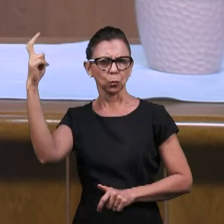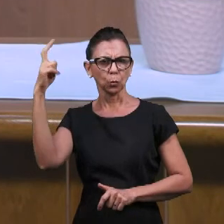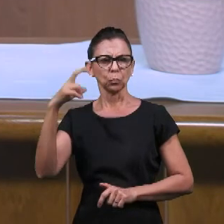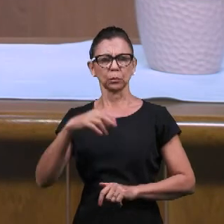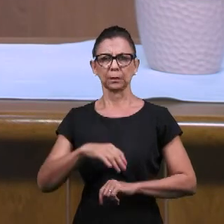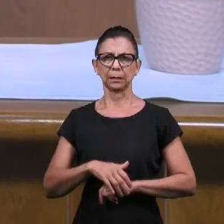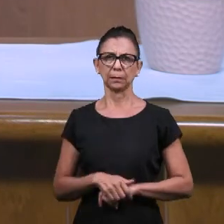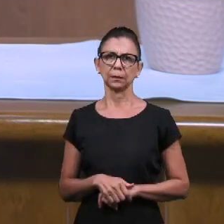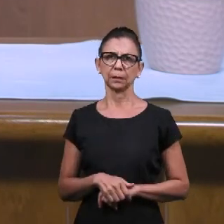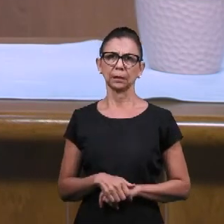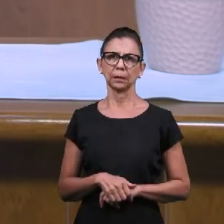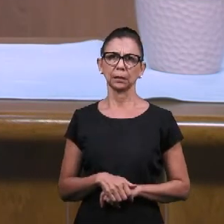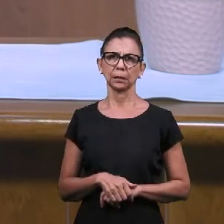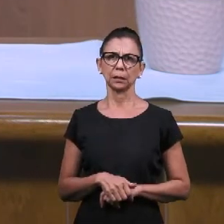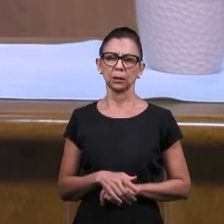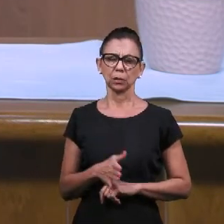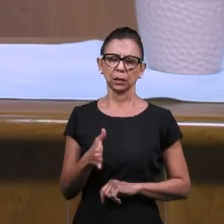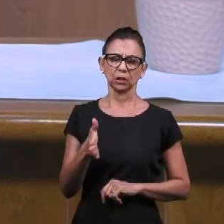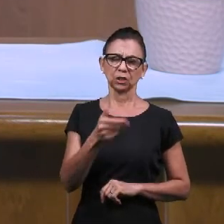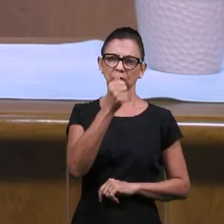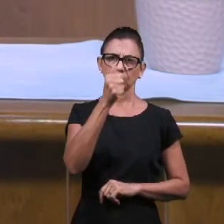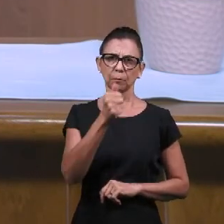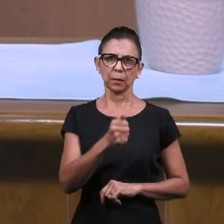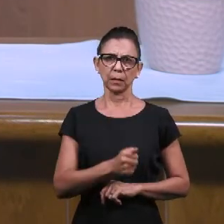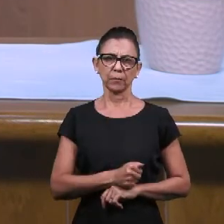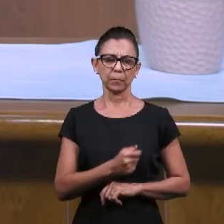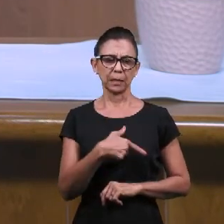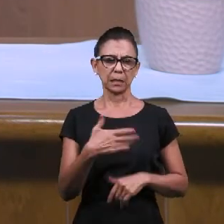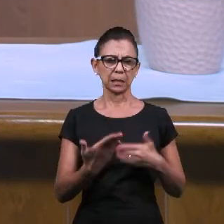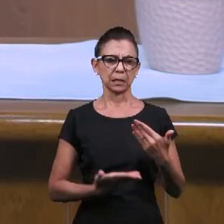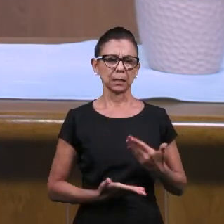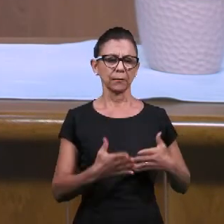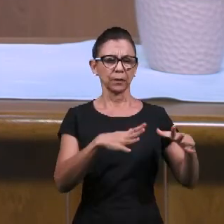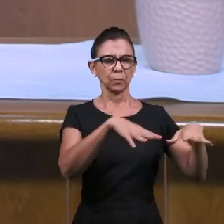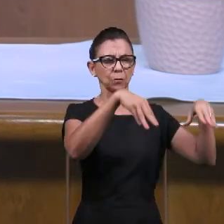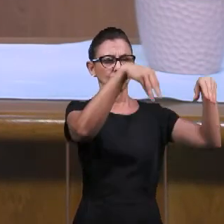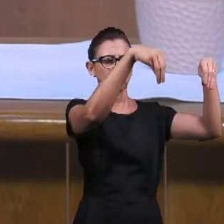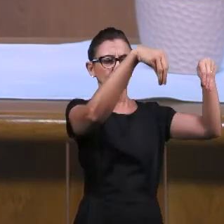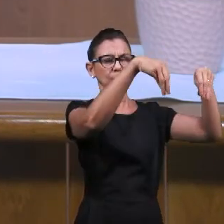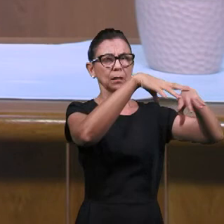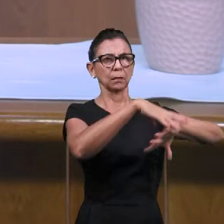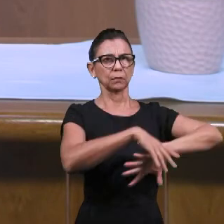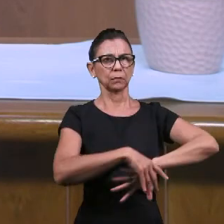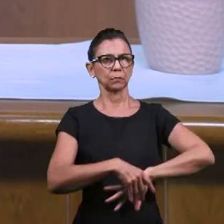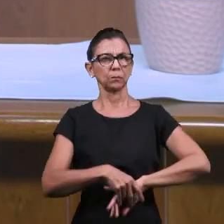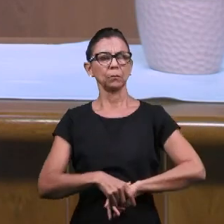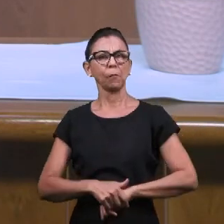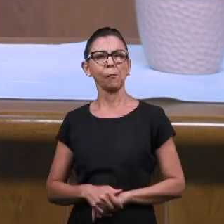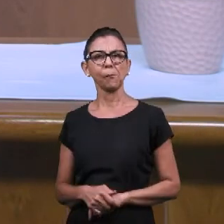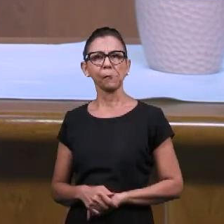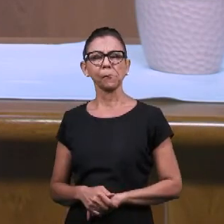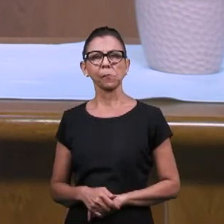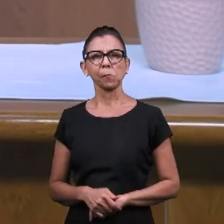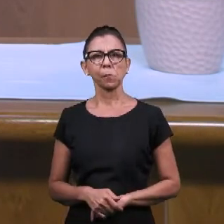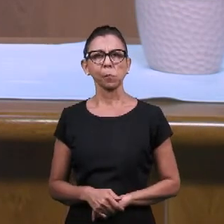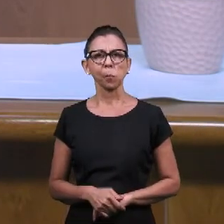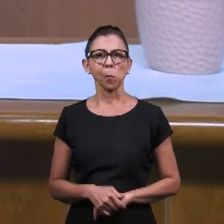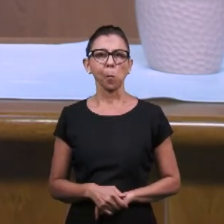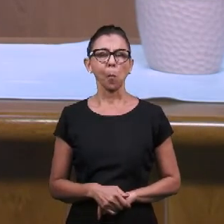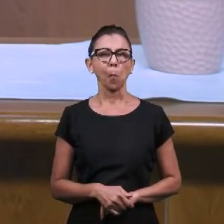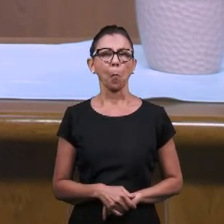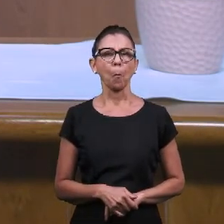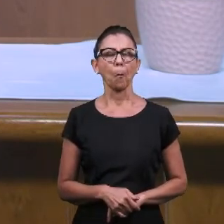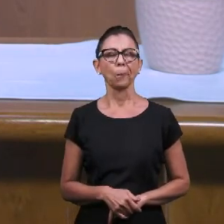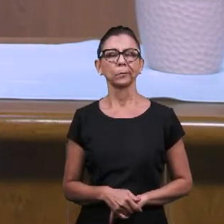отделяется для того, чтобы он мог научиться и служить во дворце того царства. И он